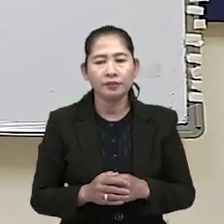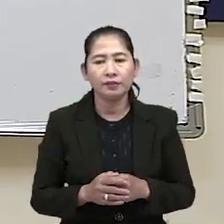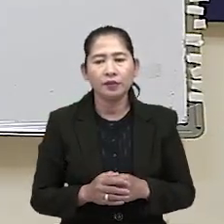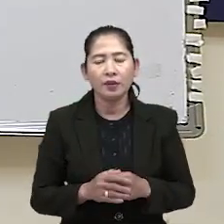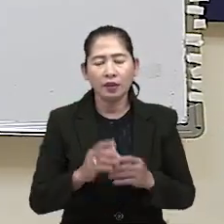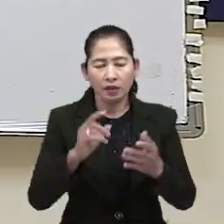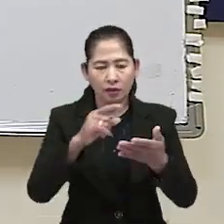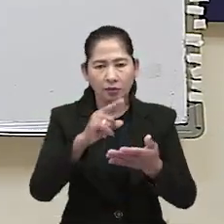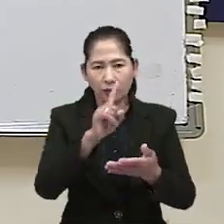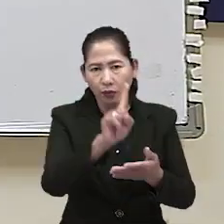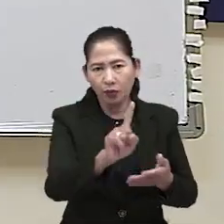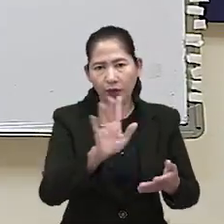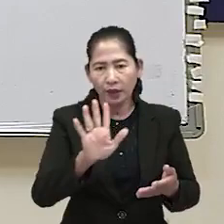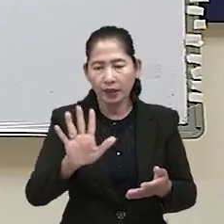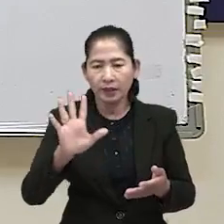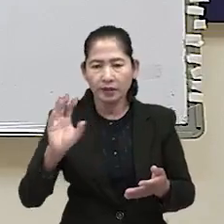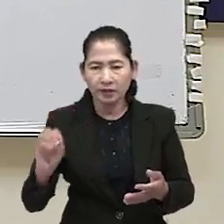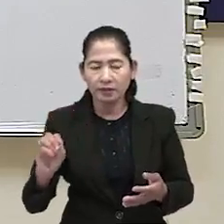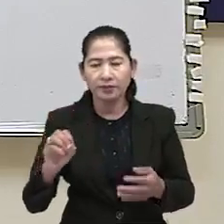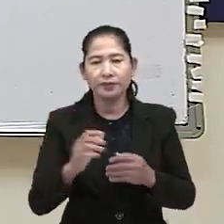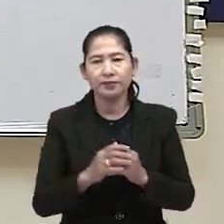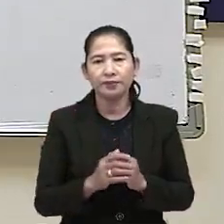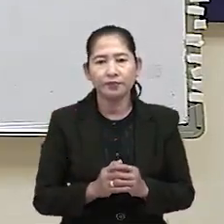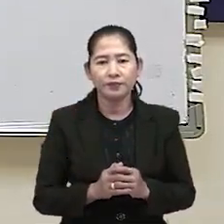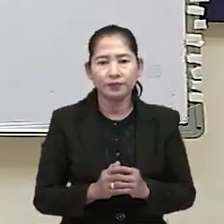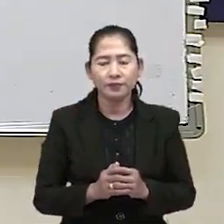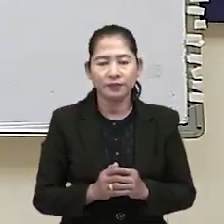គឺនៅទំព័រទី150